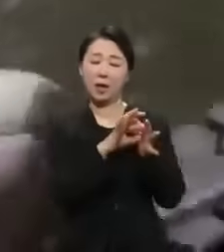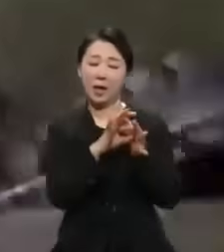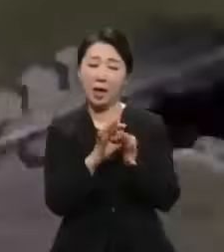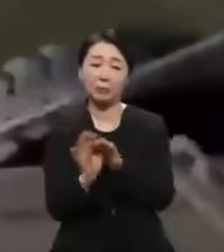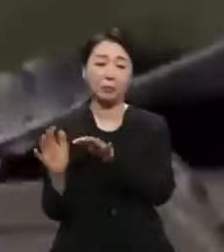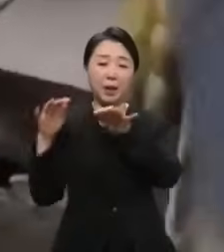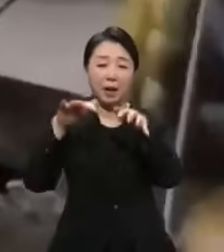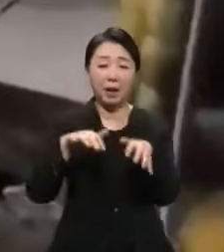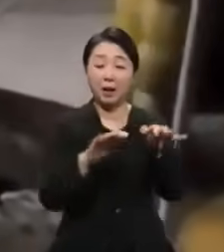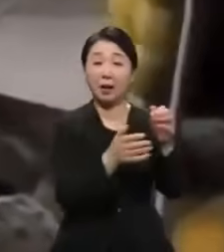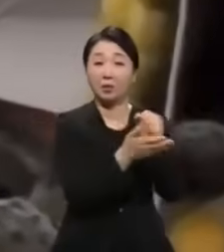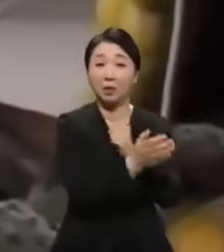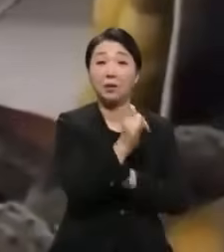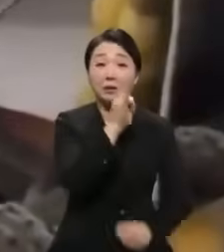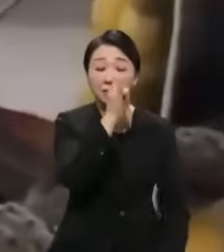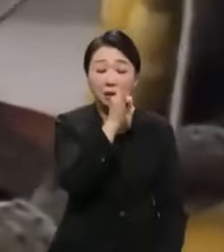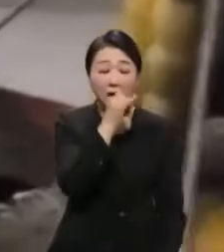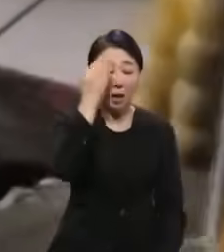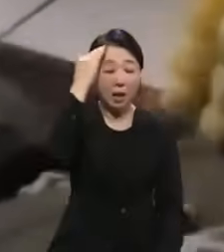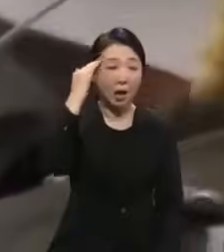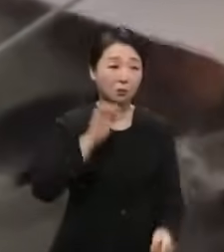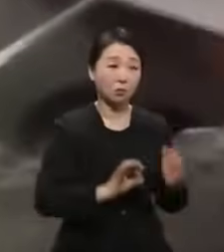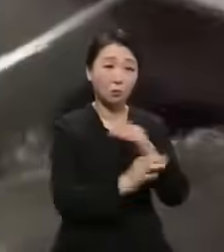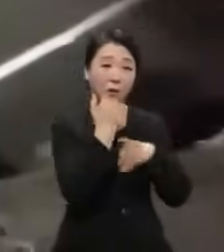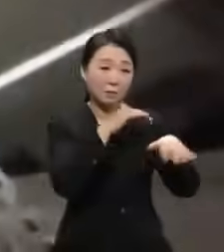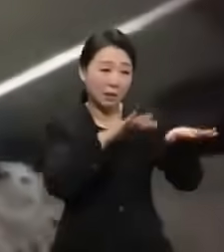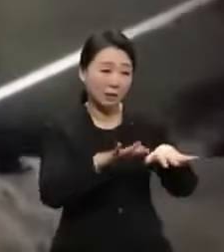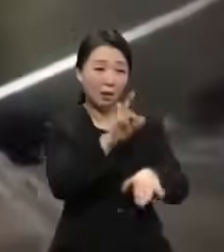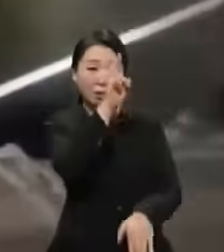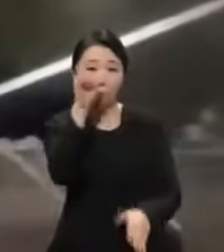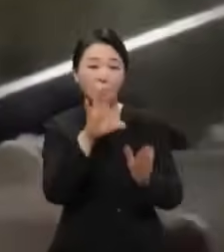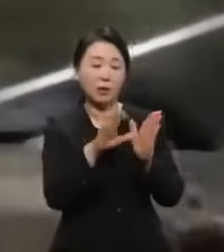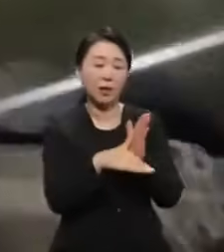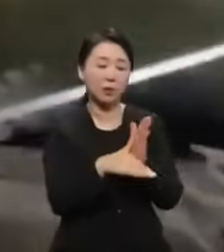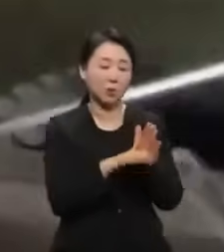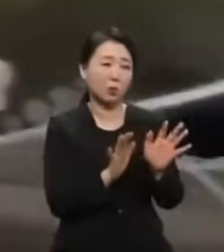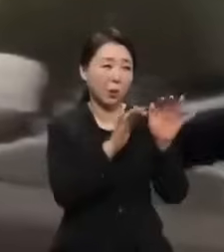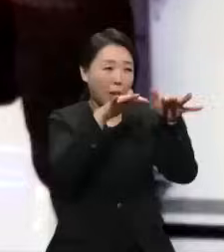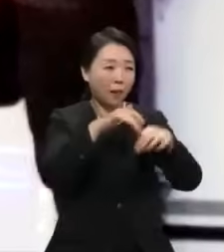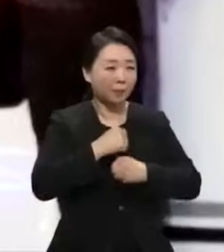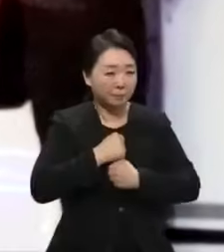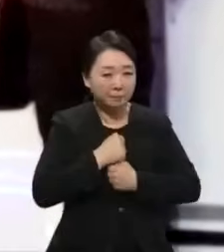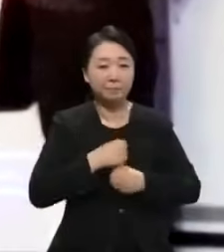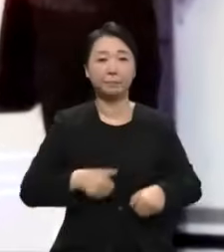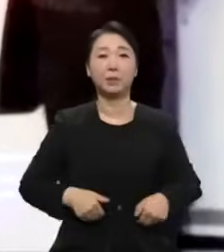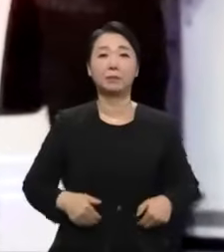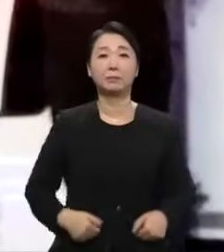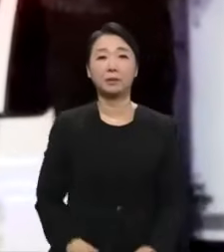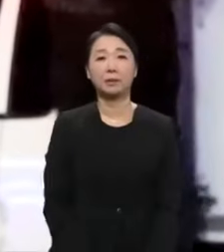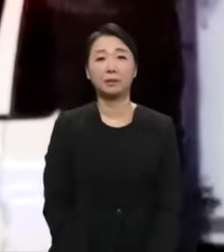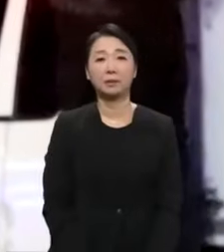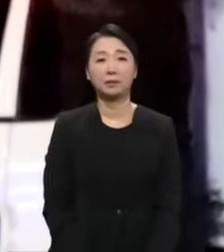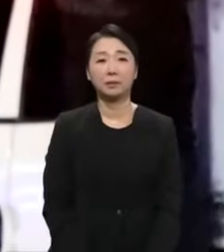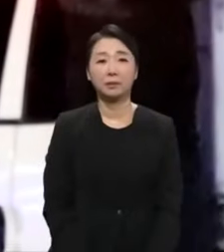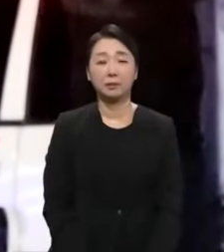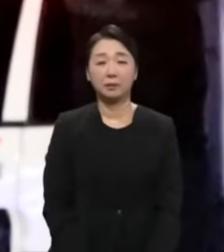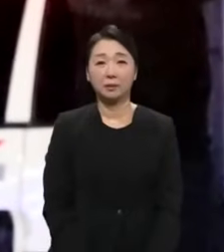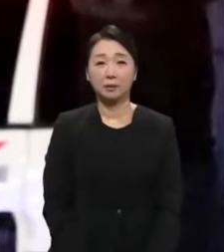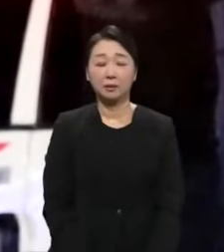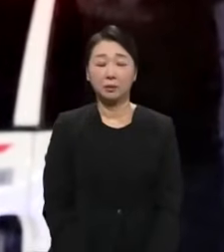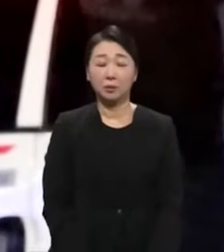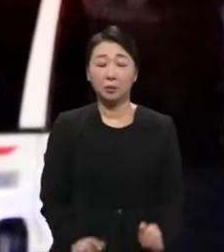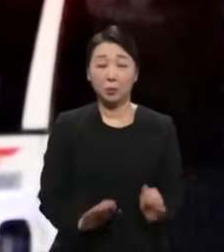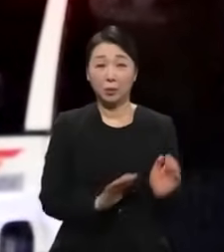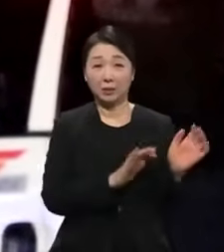때문입니다. 우리나라도 이 동해 쪽에서는 오늘 오후까지는 좀 더 주의를 기울여야 합니다. 또 지진 해일과